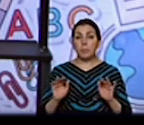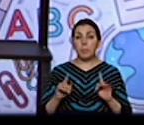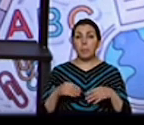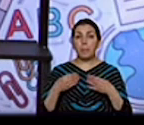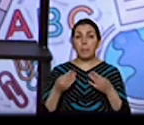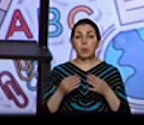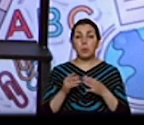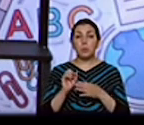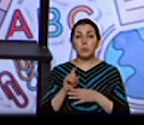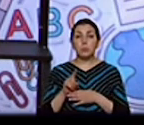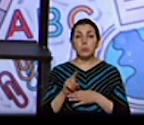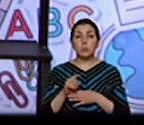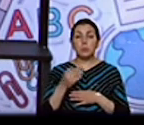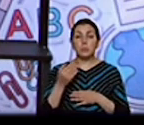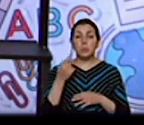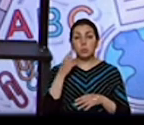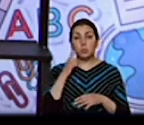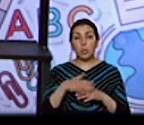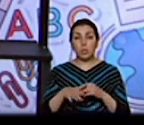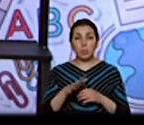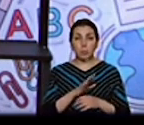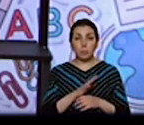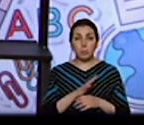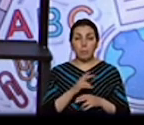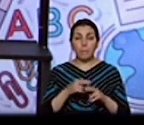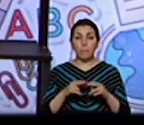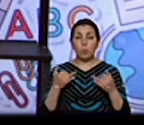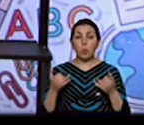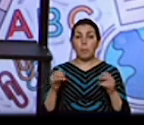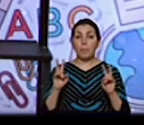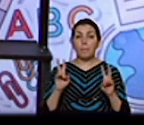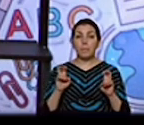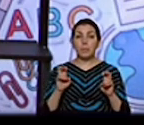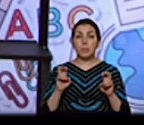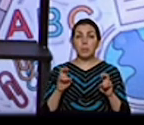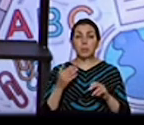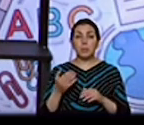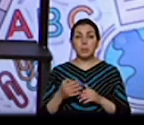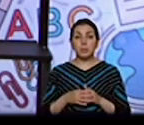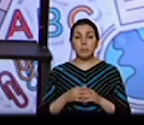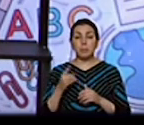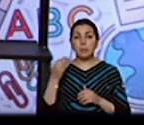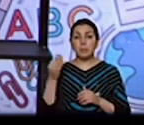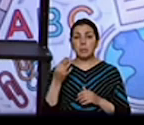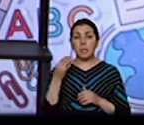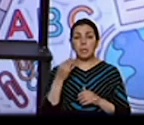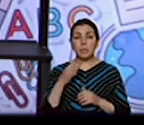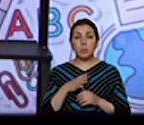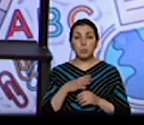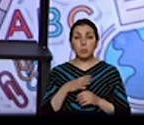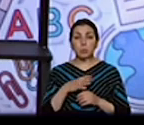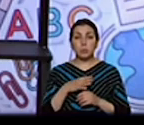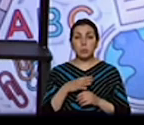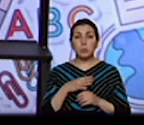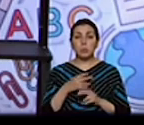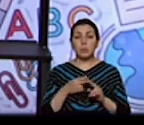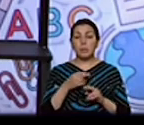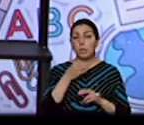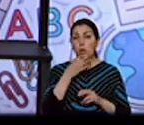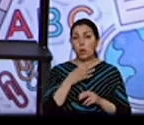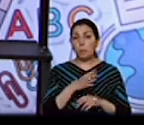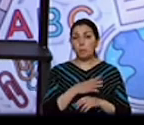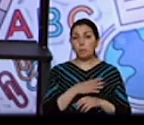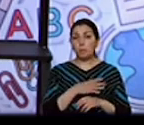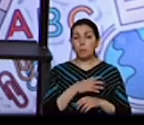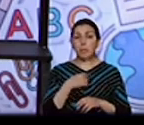topshiriq sizlarga tushunarli bo'lgan bo'lsa va bugungi mavzuyimiz sizlarga qiziqarli bo'lgan bo'lsa va yoqqan bo'lsa, men sizlar